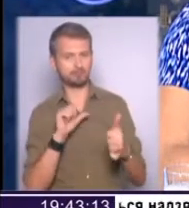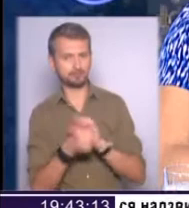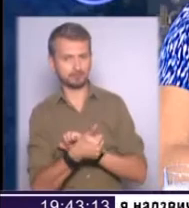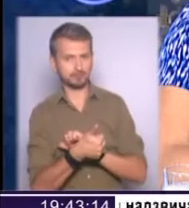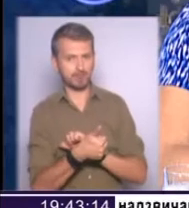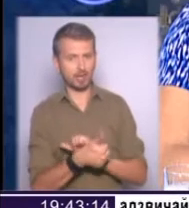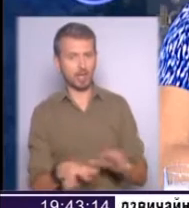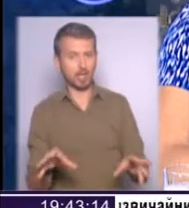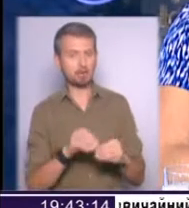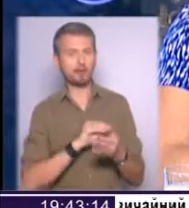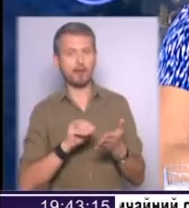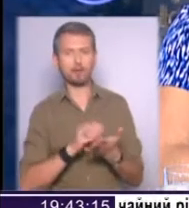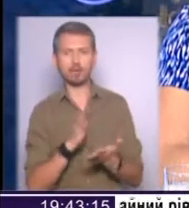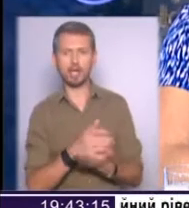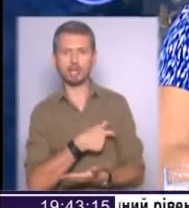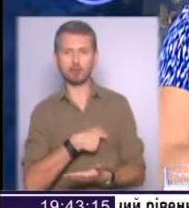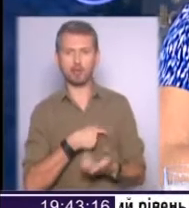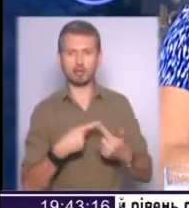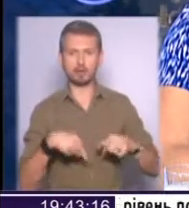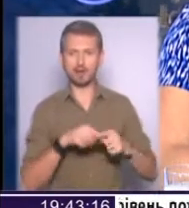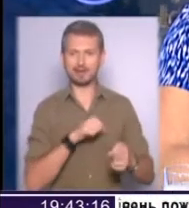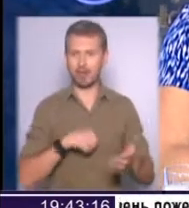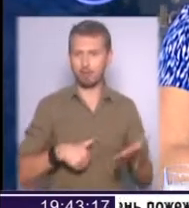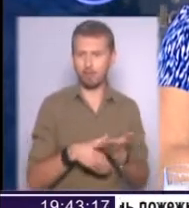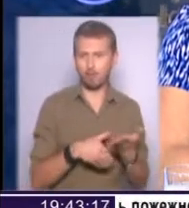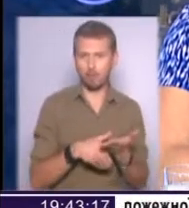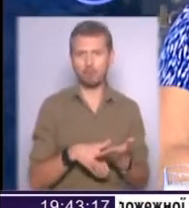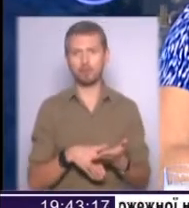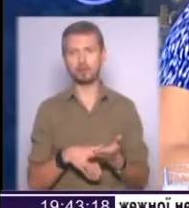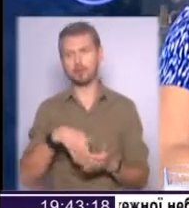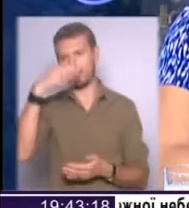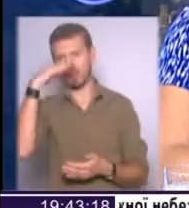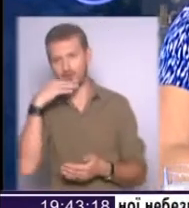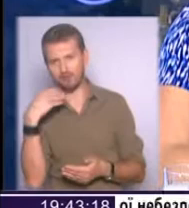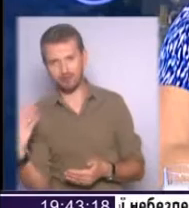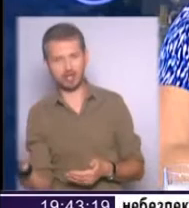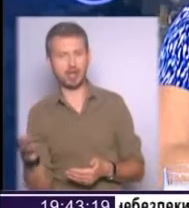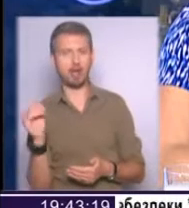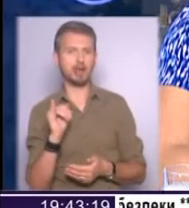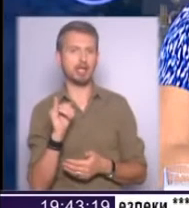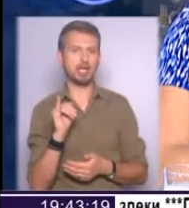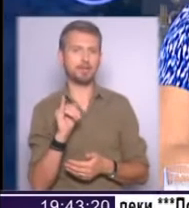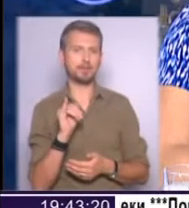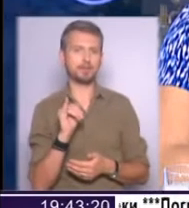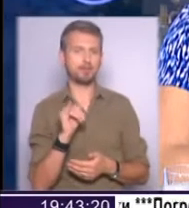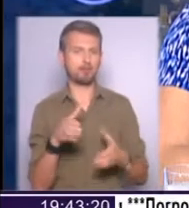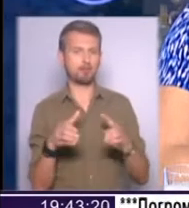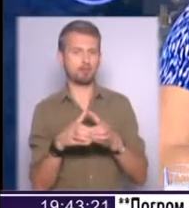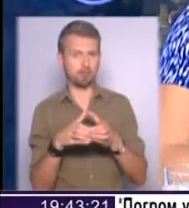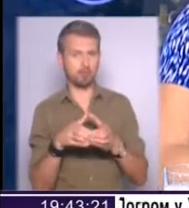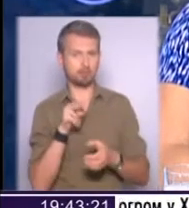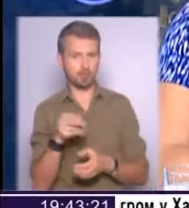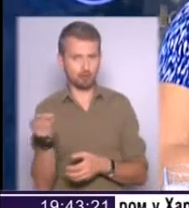співавторами якого є і депутати фракції «Самопоміч», і депутати фракції «Батьківщина», і депутати фракції «Блоку Петра